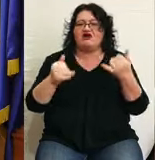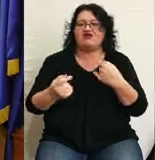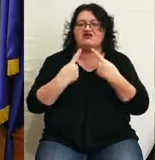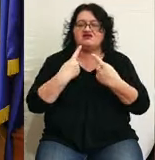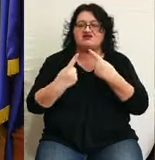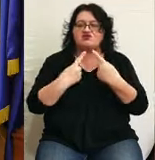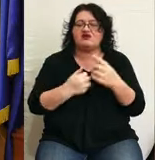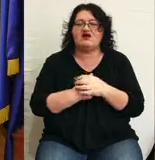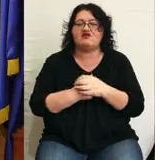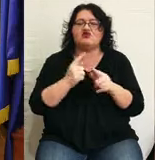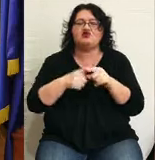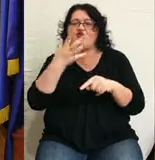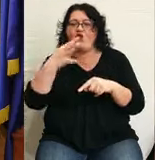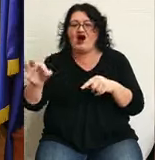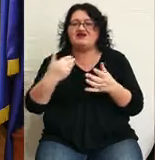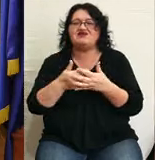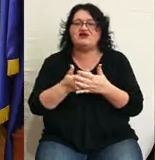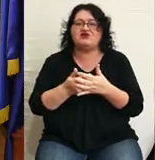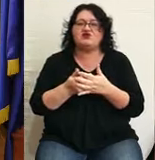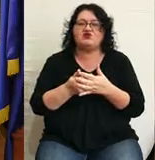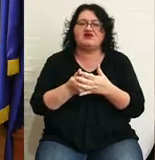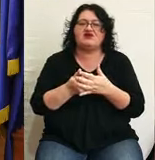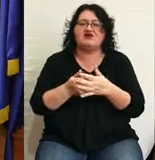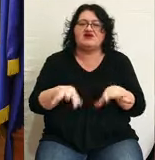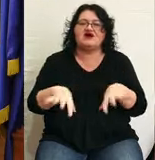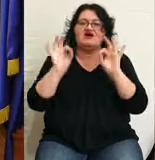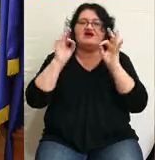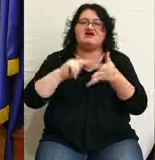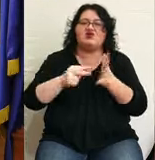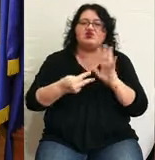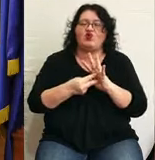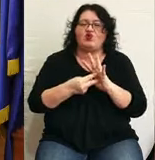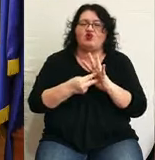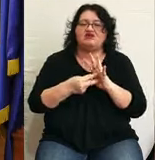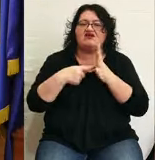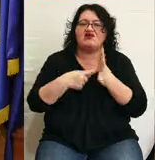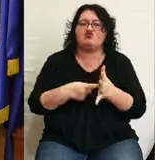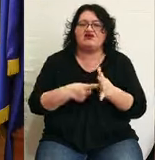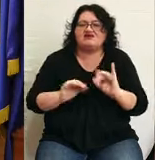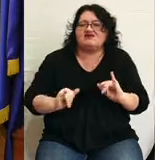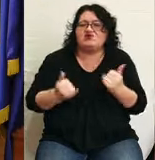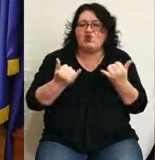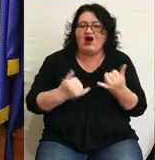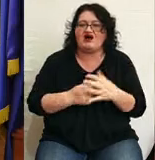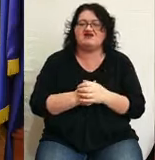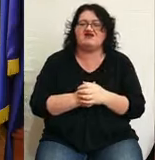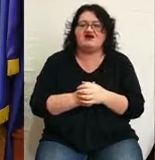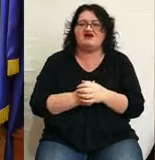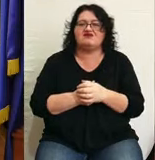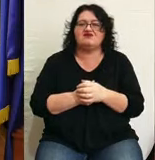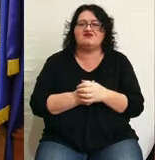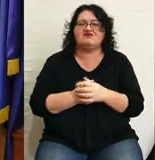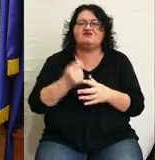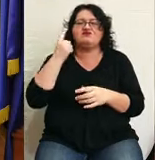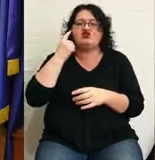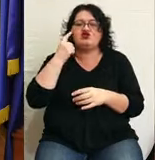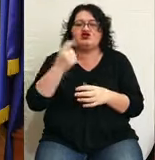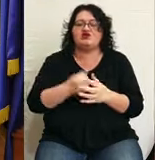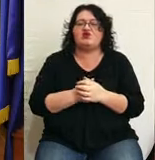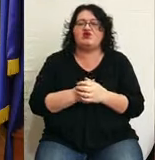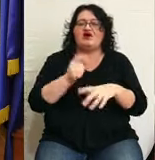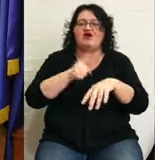cu ei și cu alții pentru a găsi o soluție în această situație. Știu că